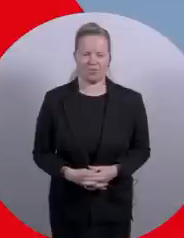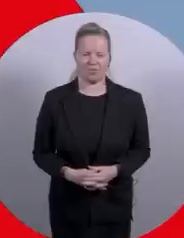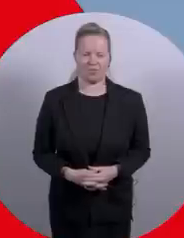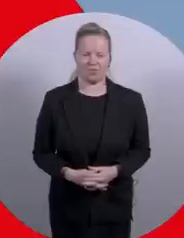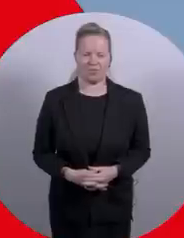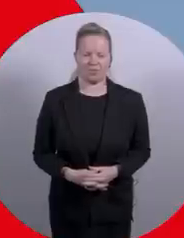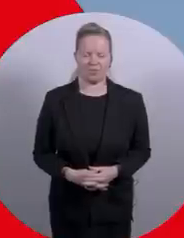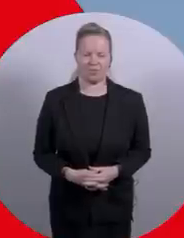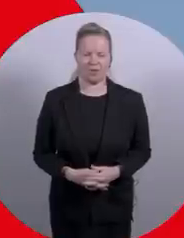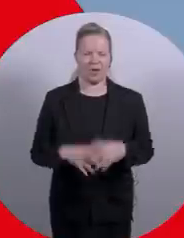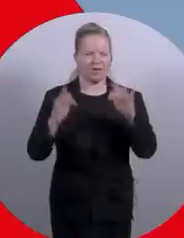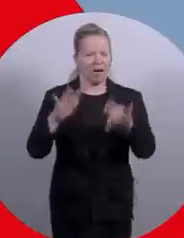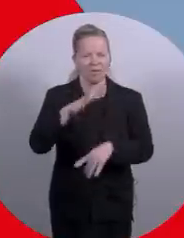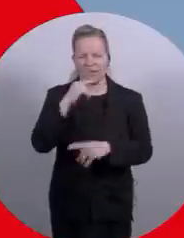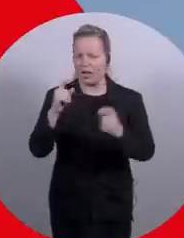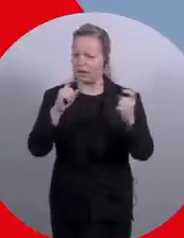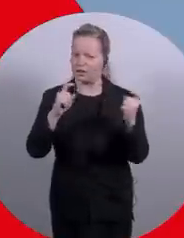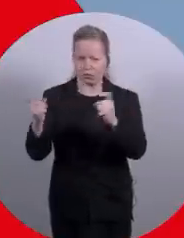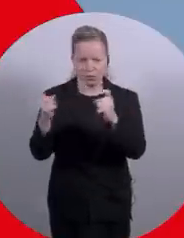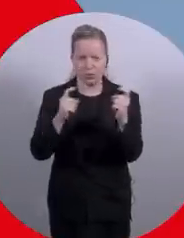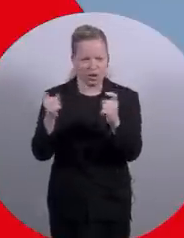und bei allen Diskussionen